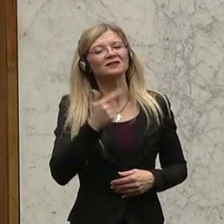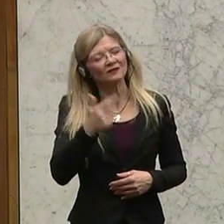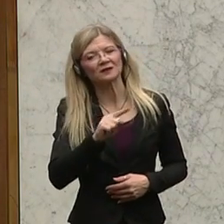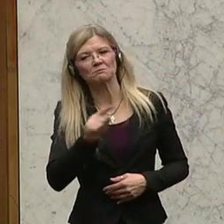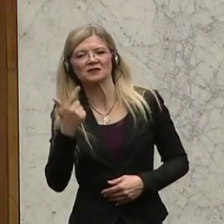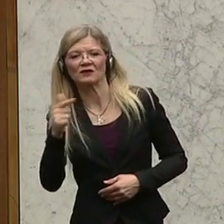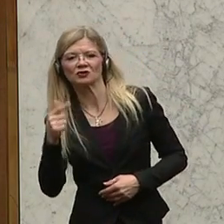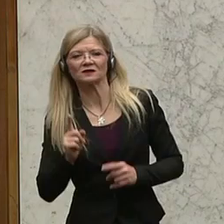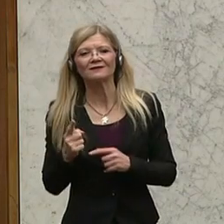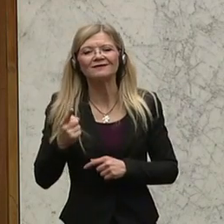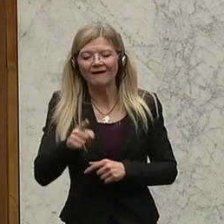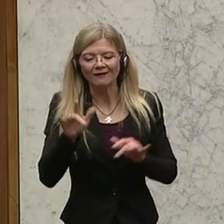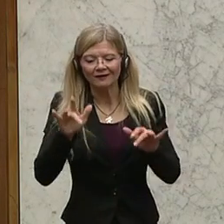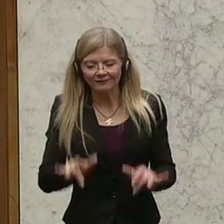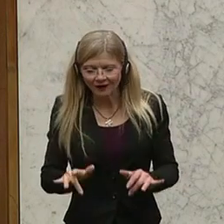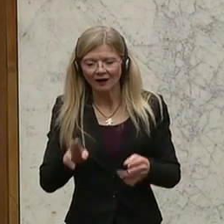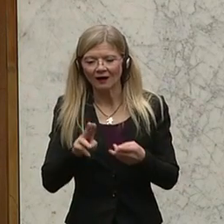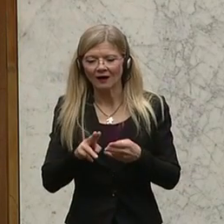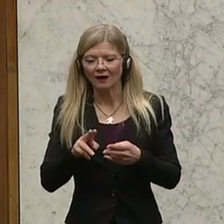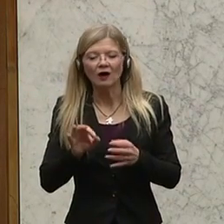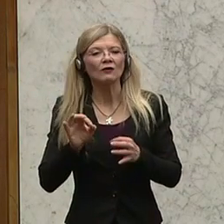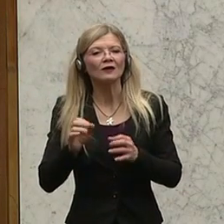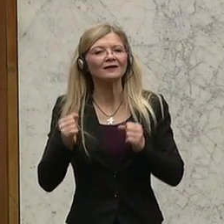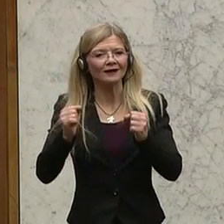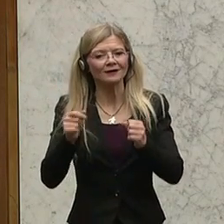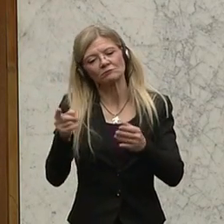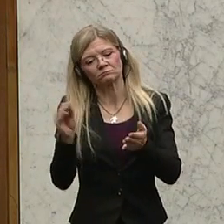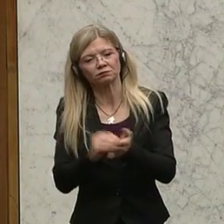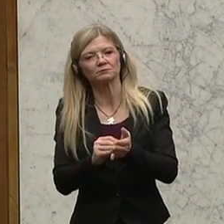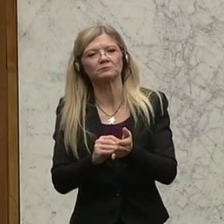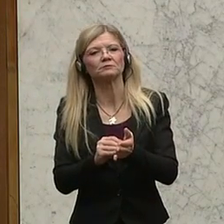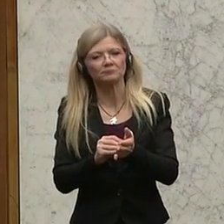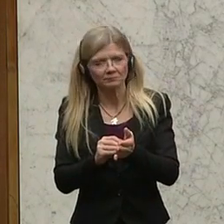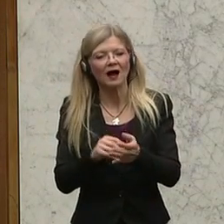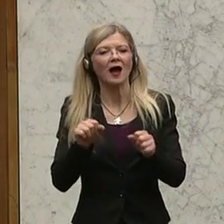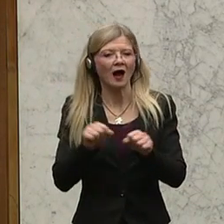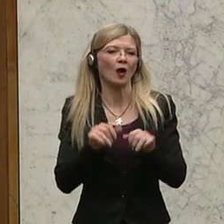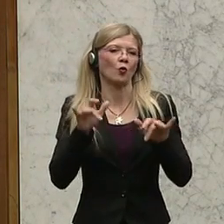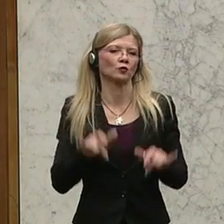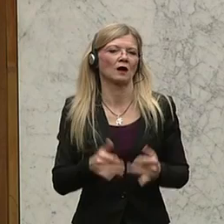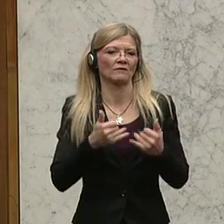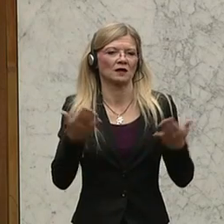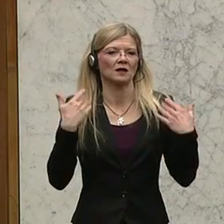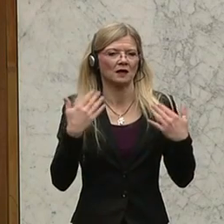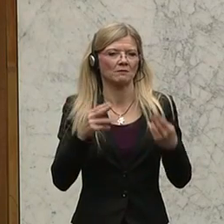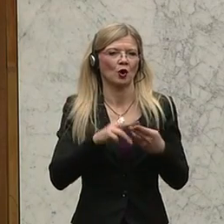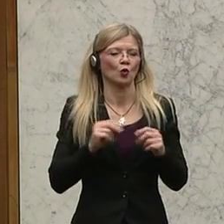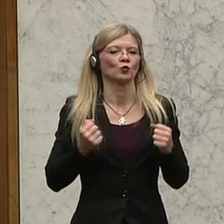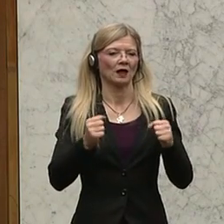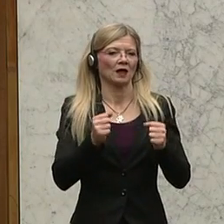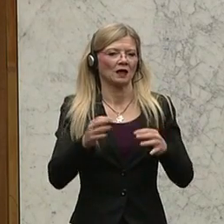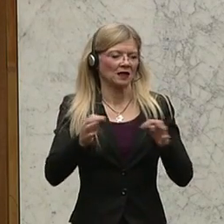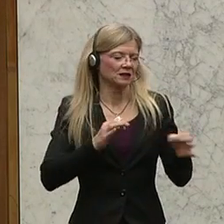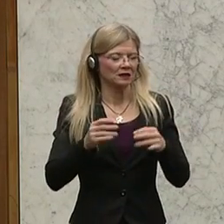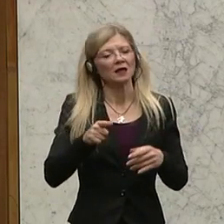20 bis 22, Nachhaltigkeit, Energie ist hier festgeschrieben. Auch die Klima- und Energiestrategie wird Ende Juni